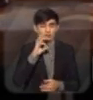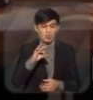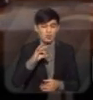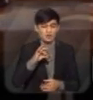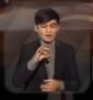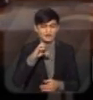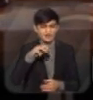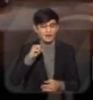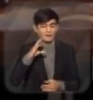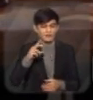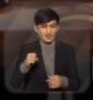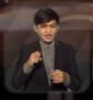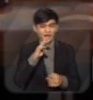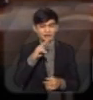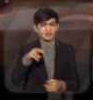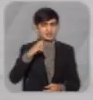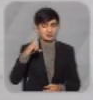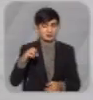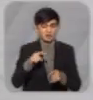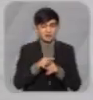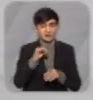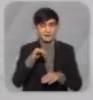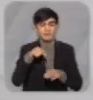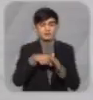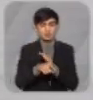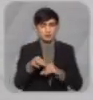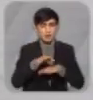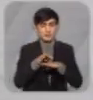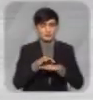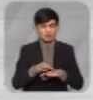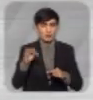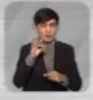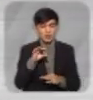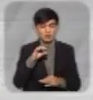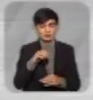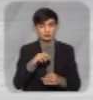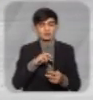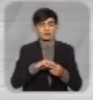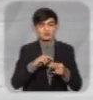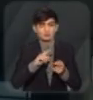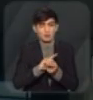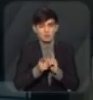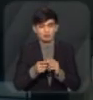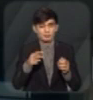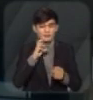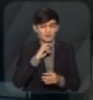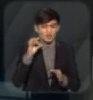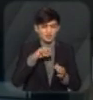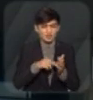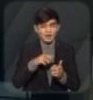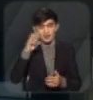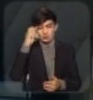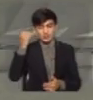НДС именно на внутренние перевозки, обнуление ставки НДС наоборот по горюче-смазочным.